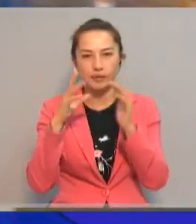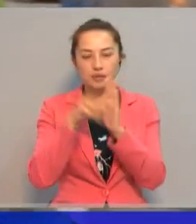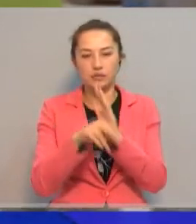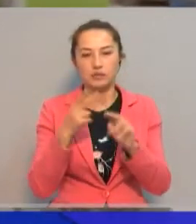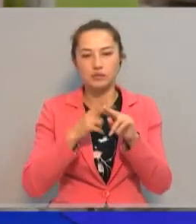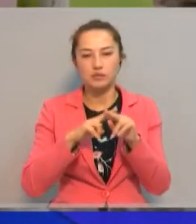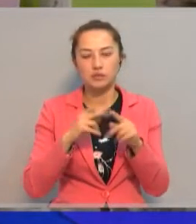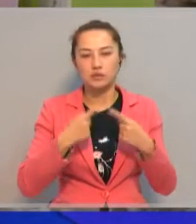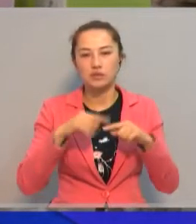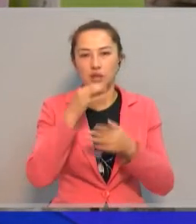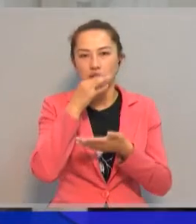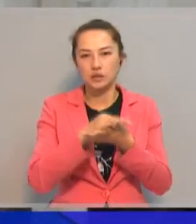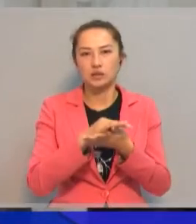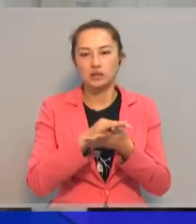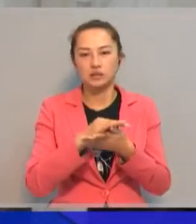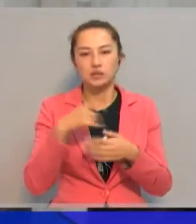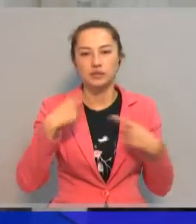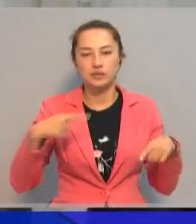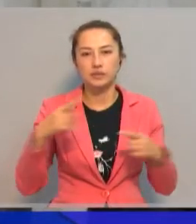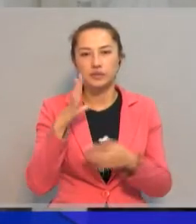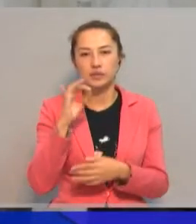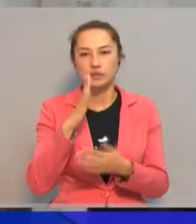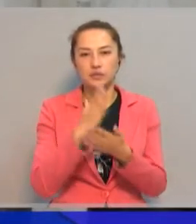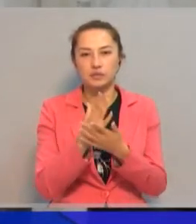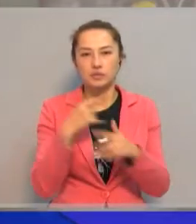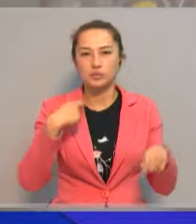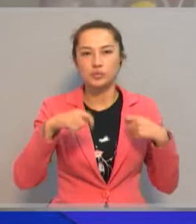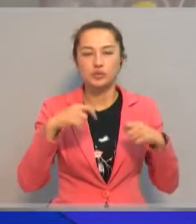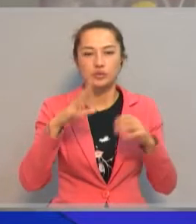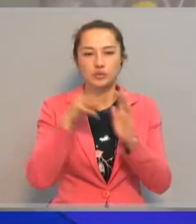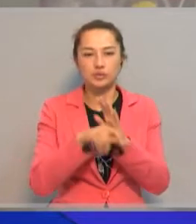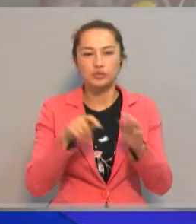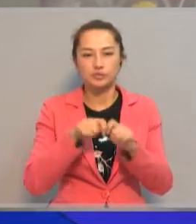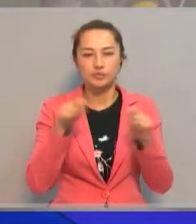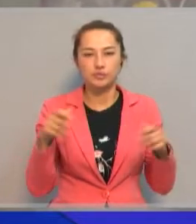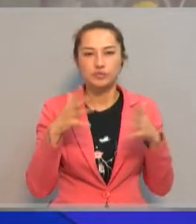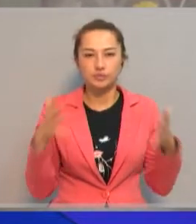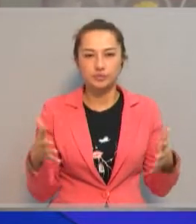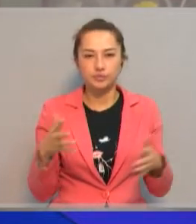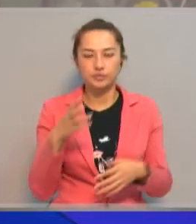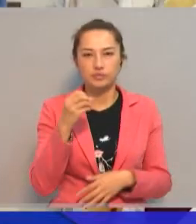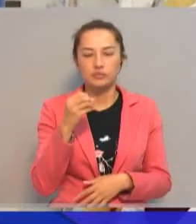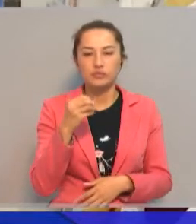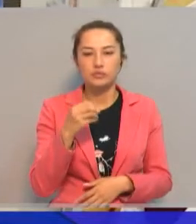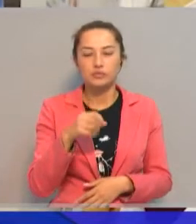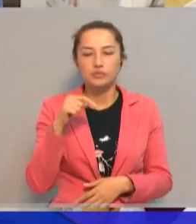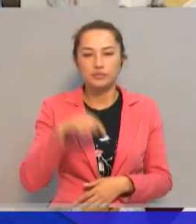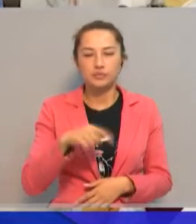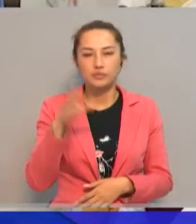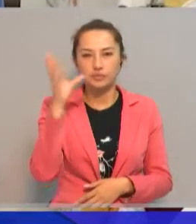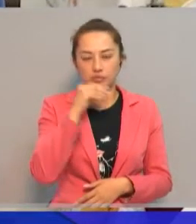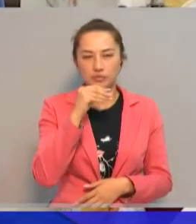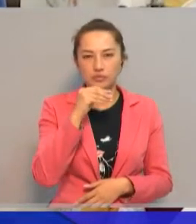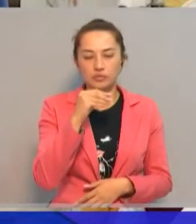қатар отандық компанияларының өнімдерінің түр-түрі сатылуда. Дүкенде таңдау кең, бағалары да қолжетімді. Сондықтан да мұнда қашанда